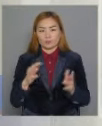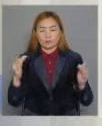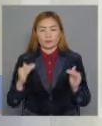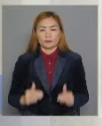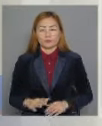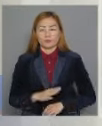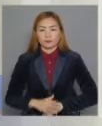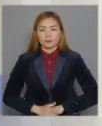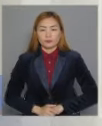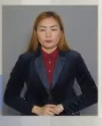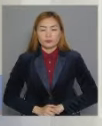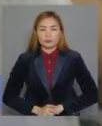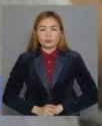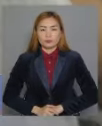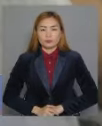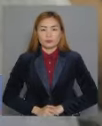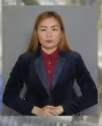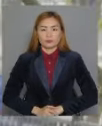төмендеген.